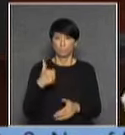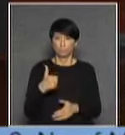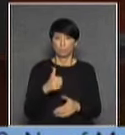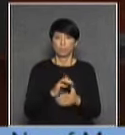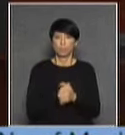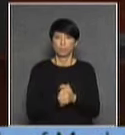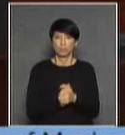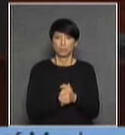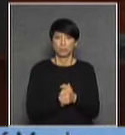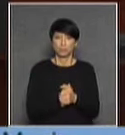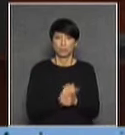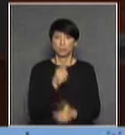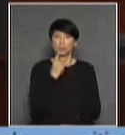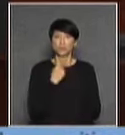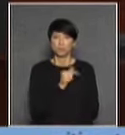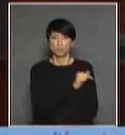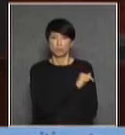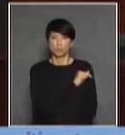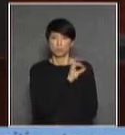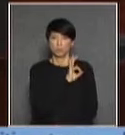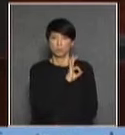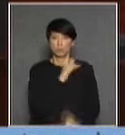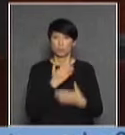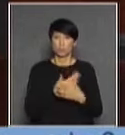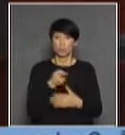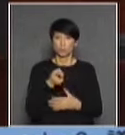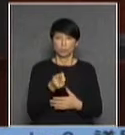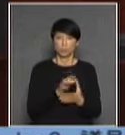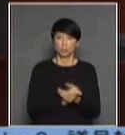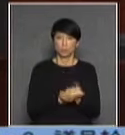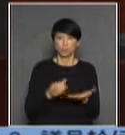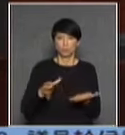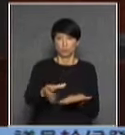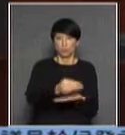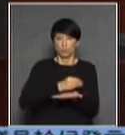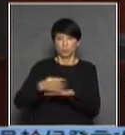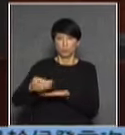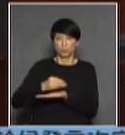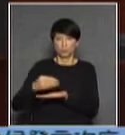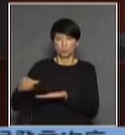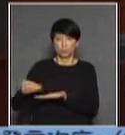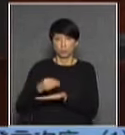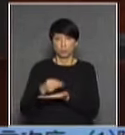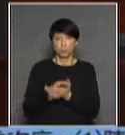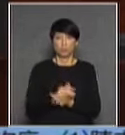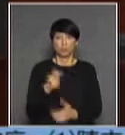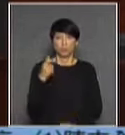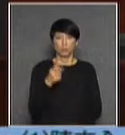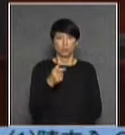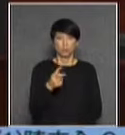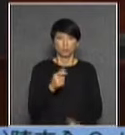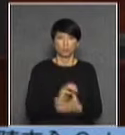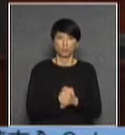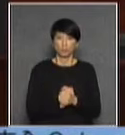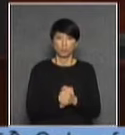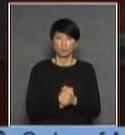定係呢个红十字会嘅。佢只係即係嗰个筹款方面呢，只係占佢嗰个即係你所捐款呢一